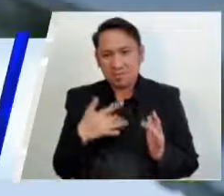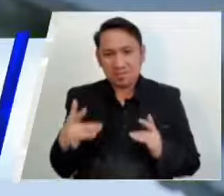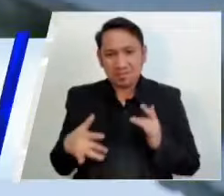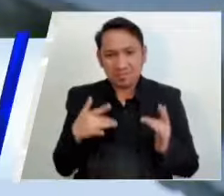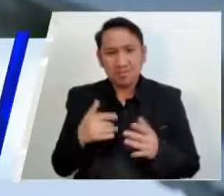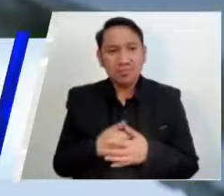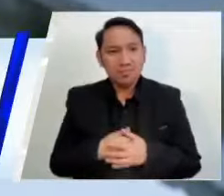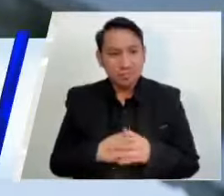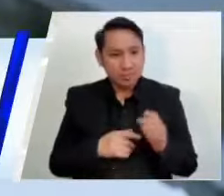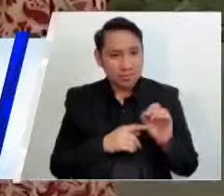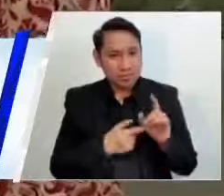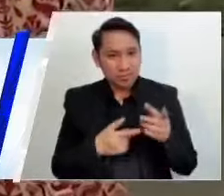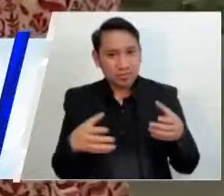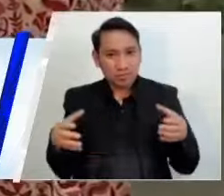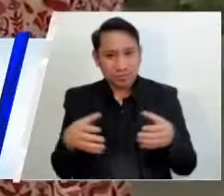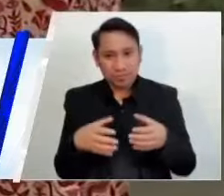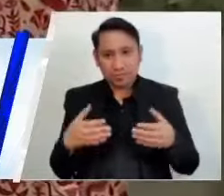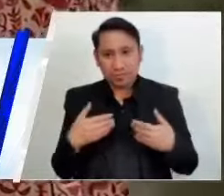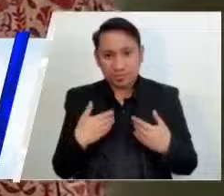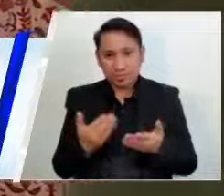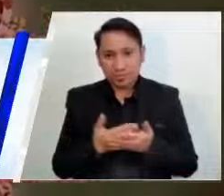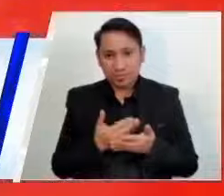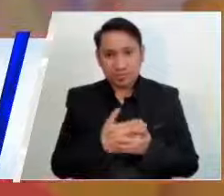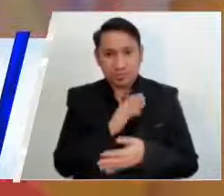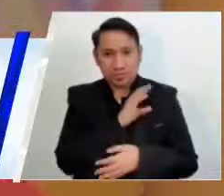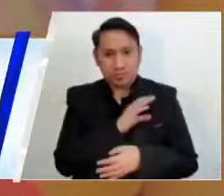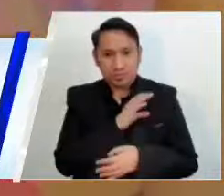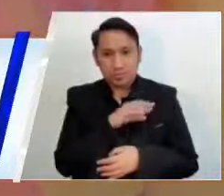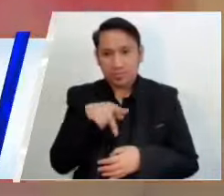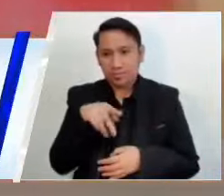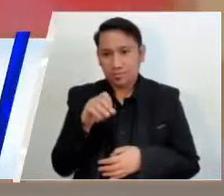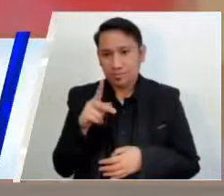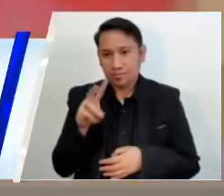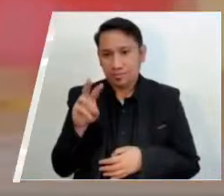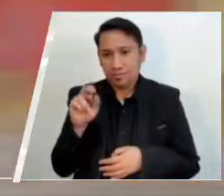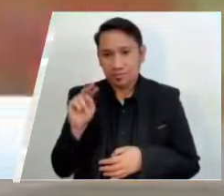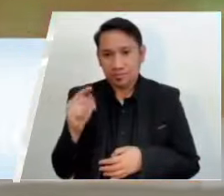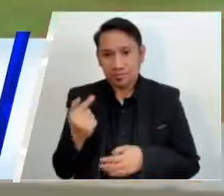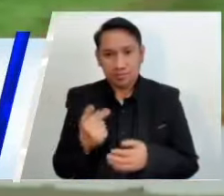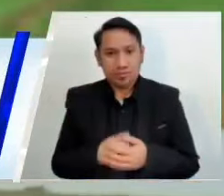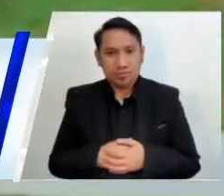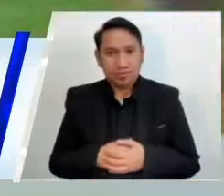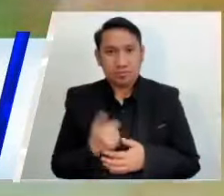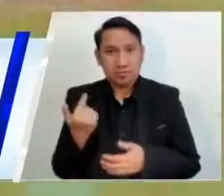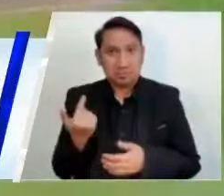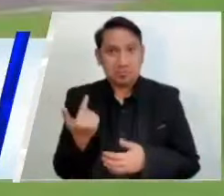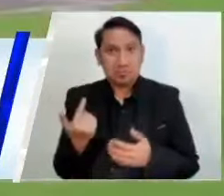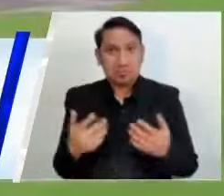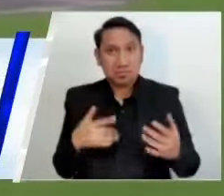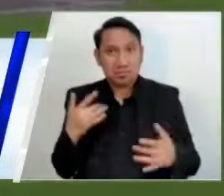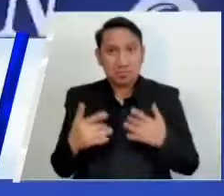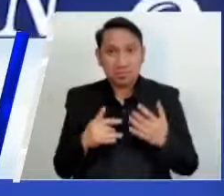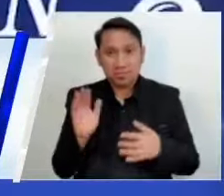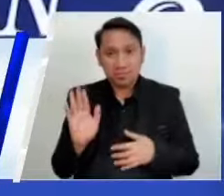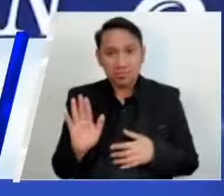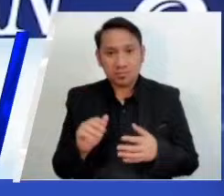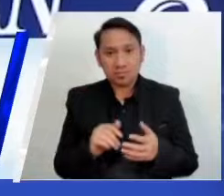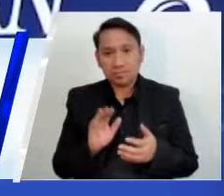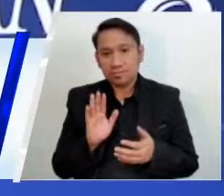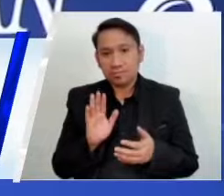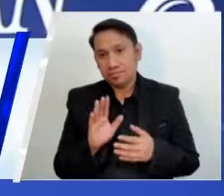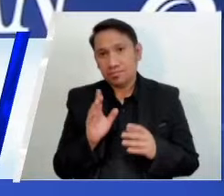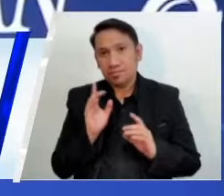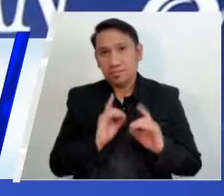cast, may bago ring karakter na gagampanan ni Po Kwang. Excited din si Marian sa kanyang upcoming series na My